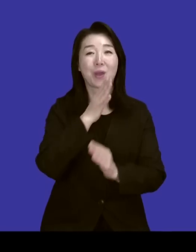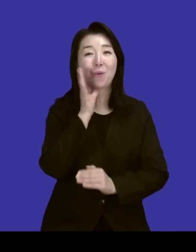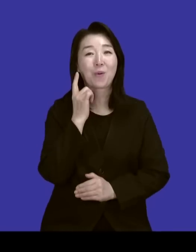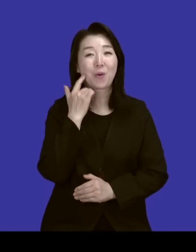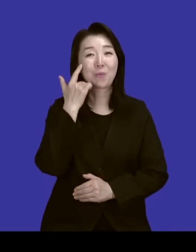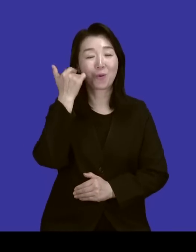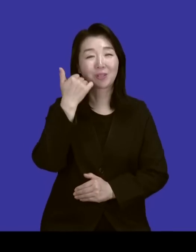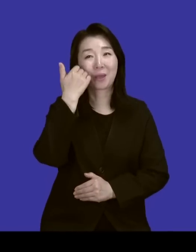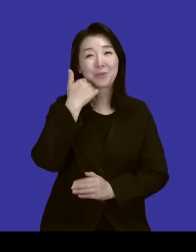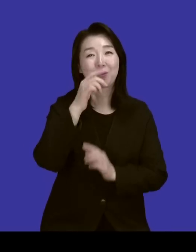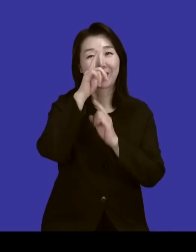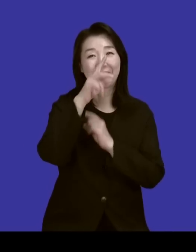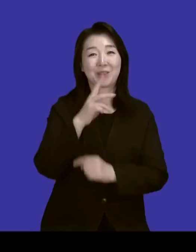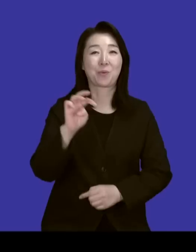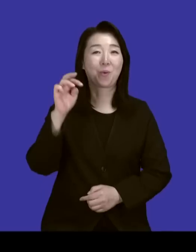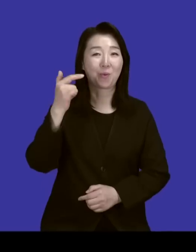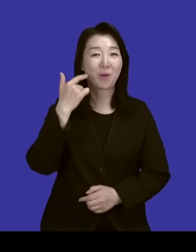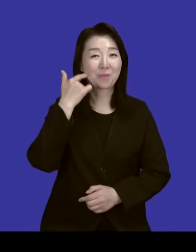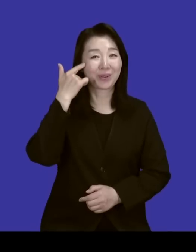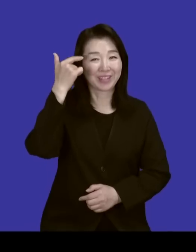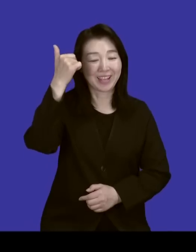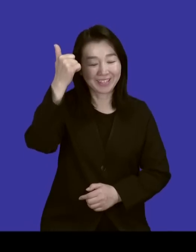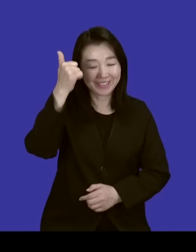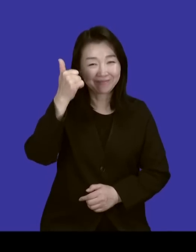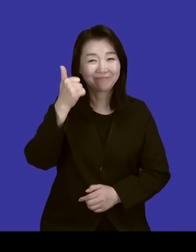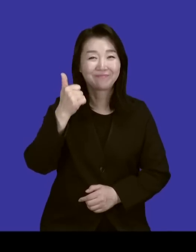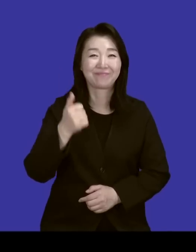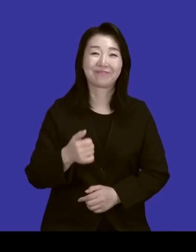목사님이신 이동원 목사님이십니다. 어서 오세요.